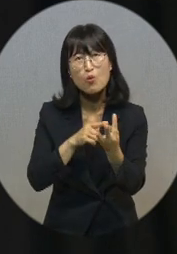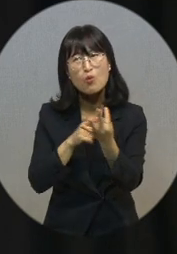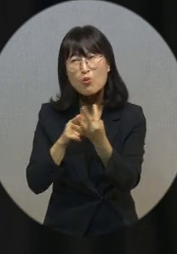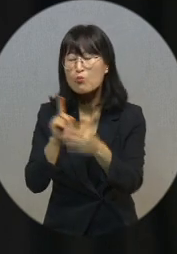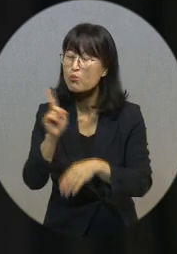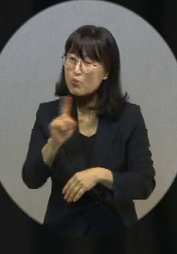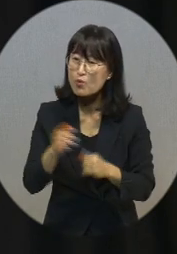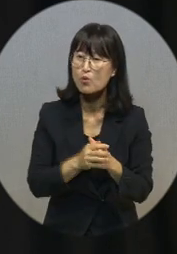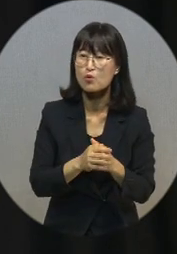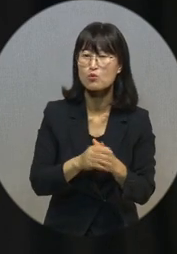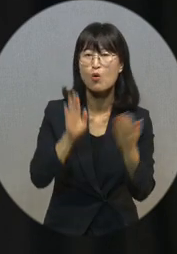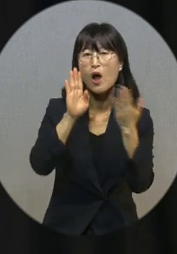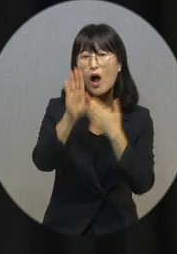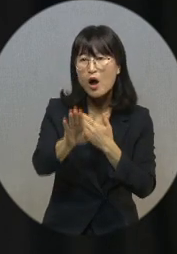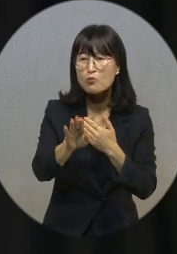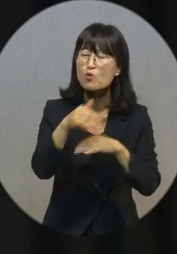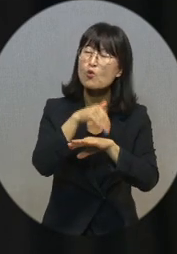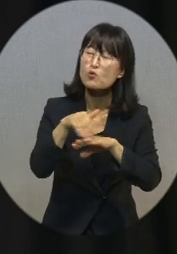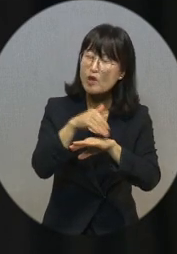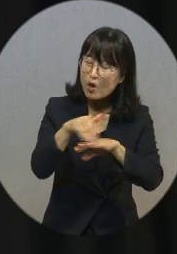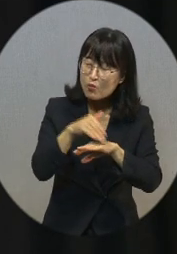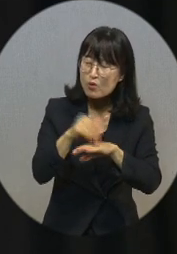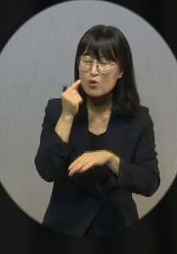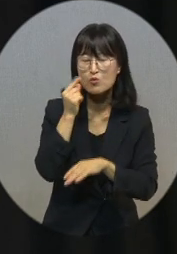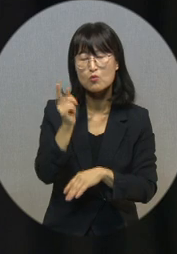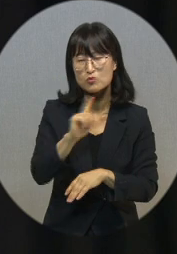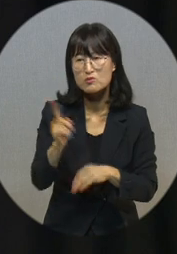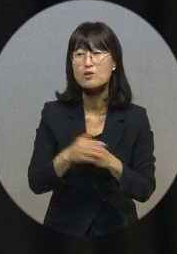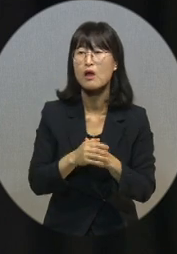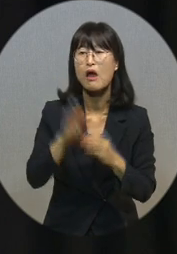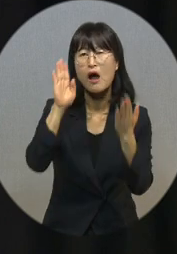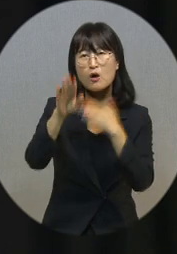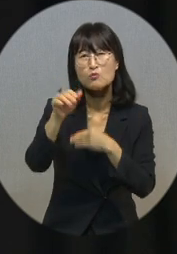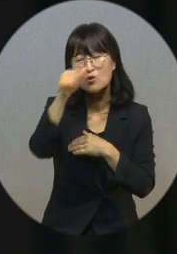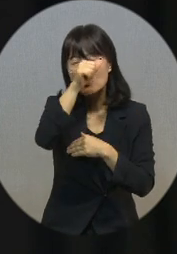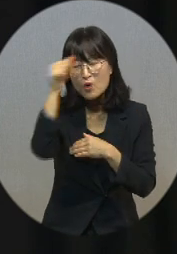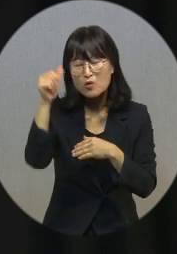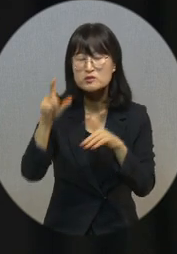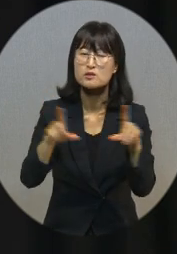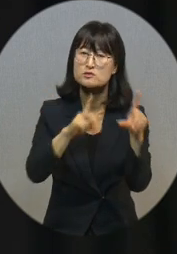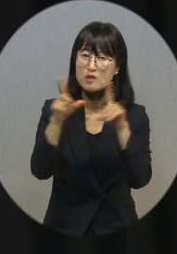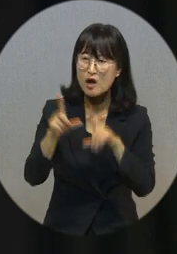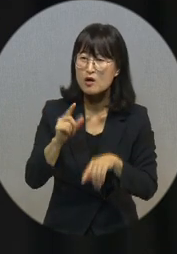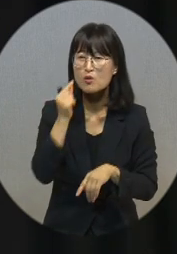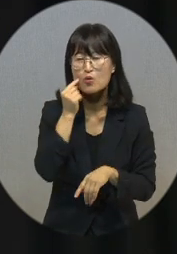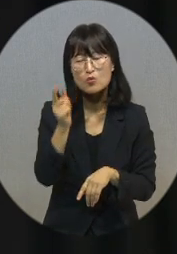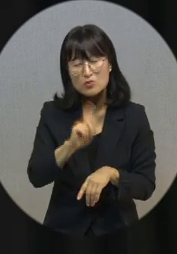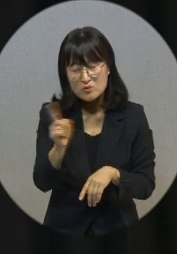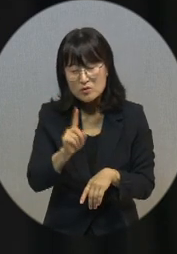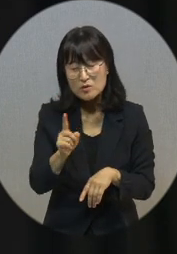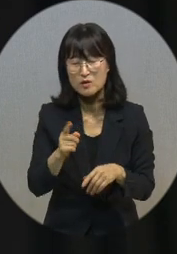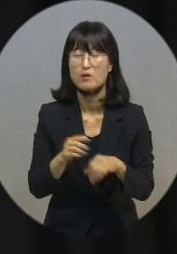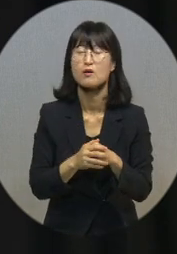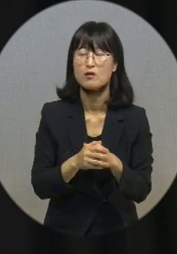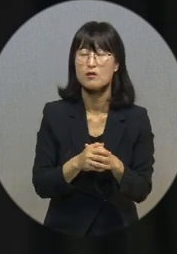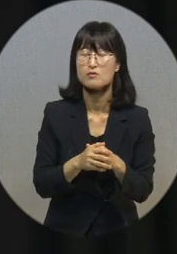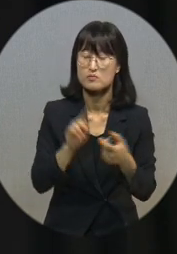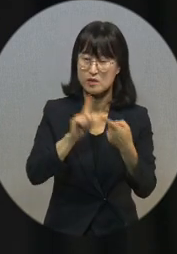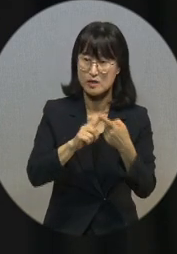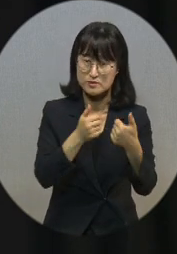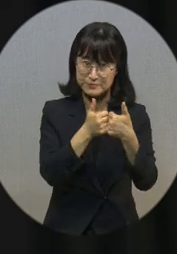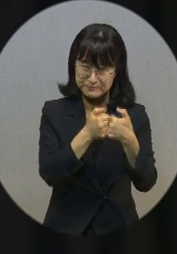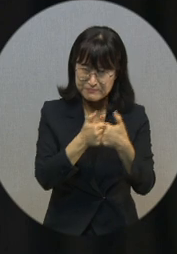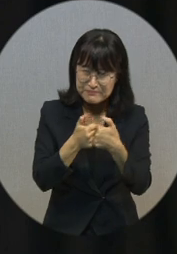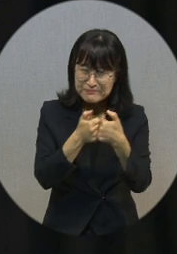꿈을 어떻게 갖고 인생을 살아야 될지부터 같이 고민을 하고 같이 그런 걸 상의를